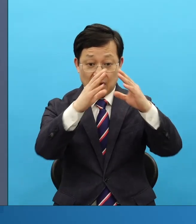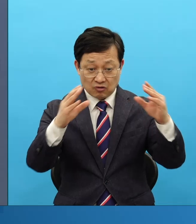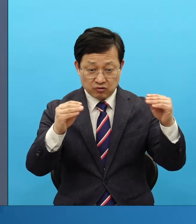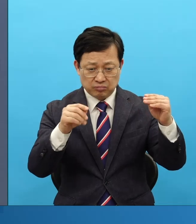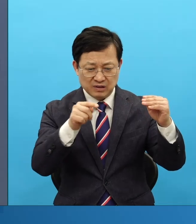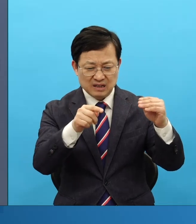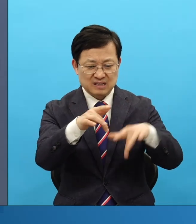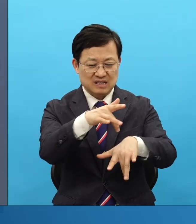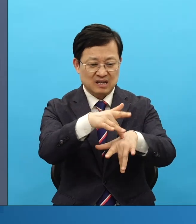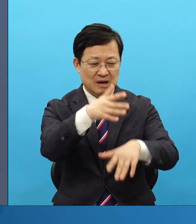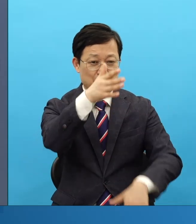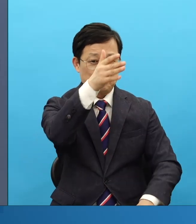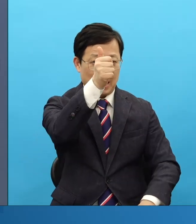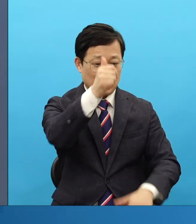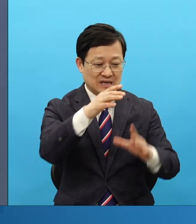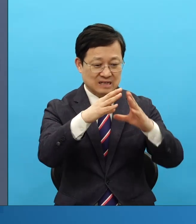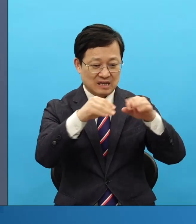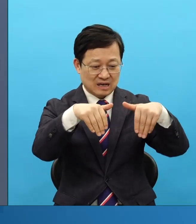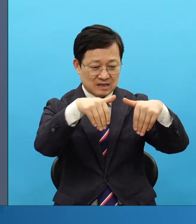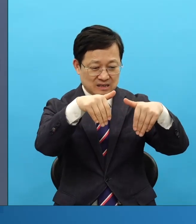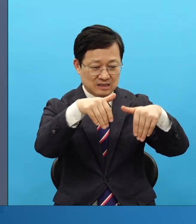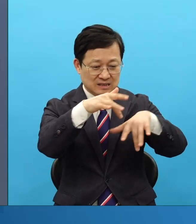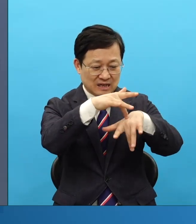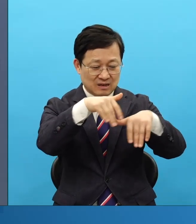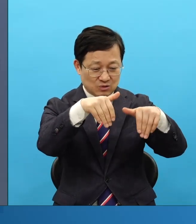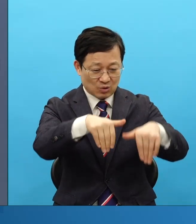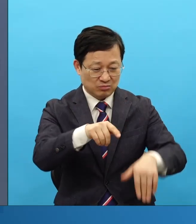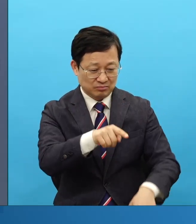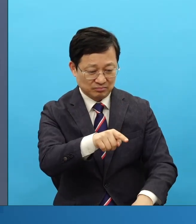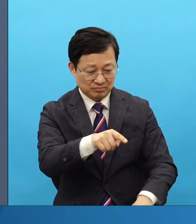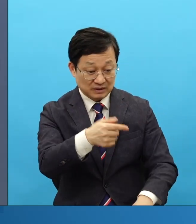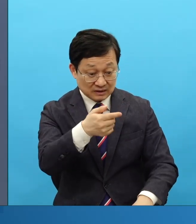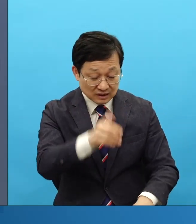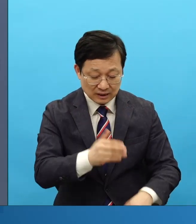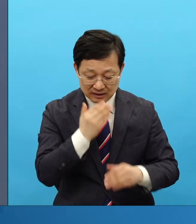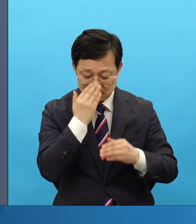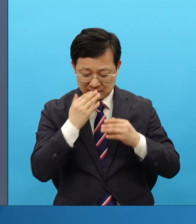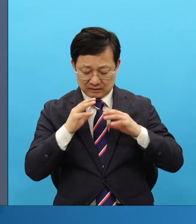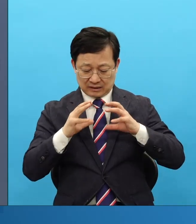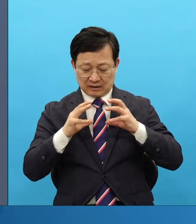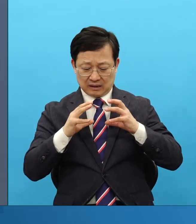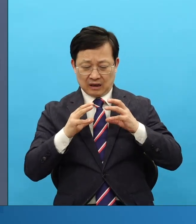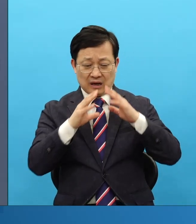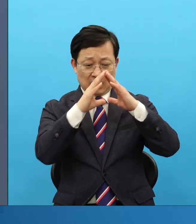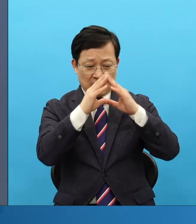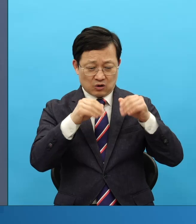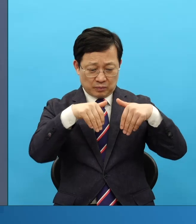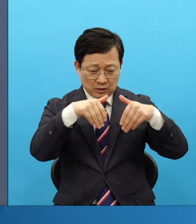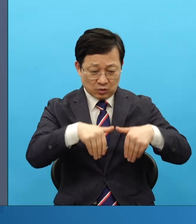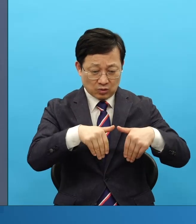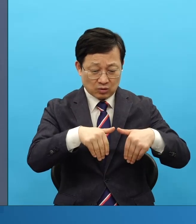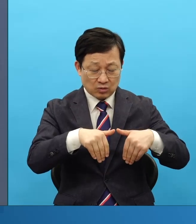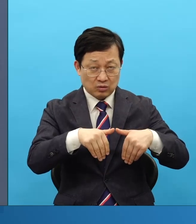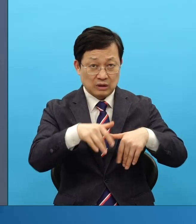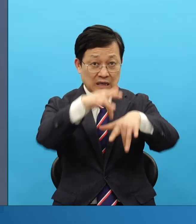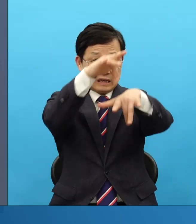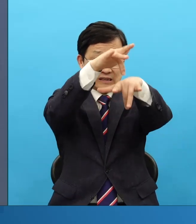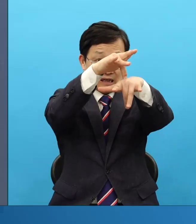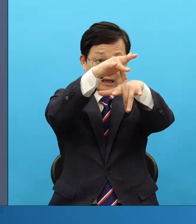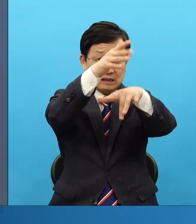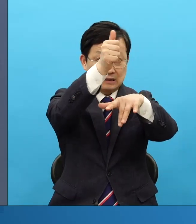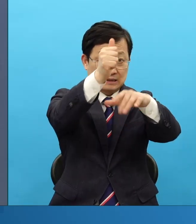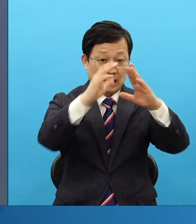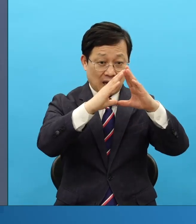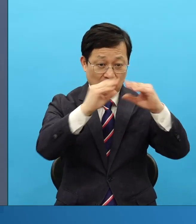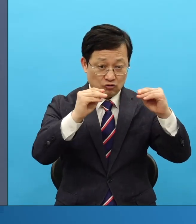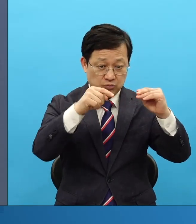종이었습니다. Egypt was a servant of Satan. 그런데 이스라엘은 애굽의 종이었습니다. But we see that the 그렇게 Israelites 됩니다. were servants